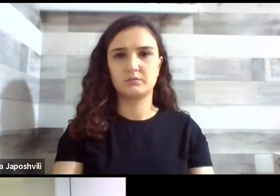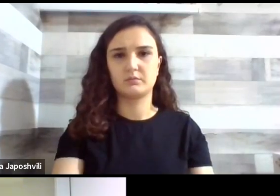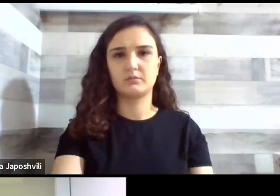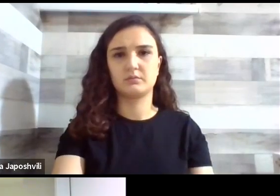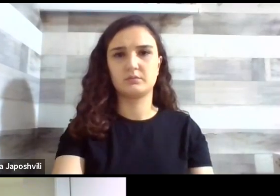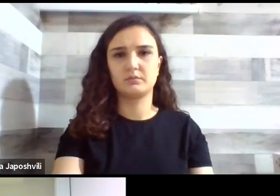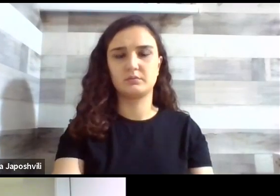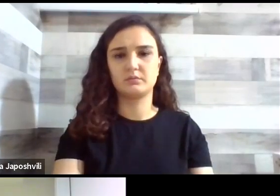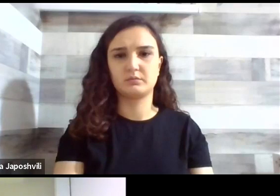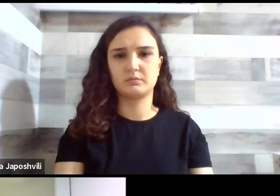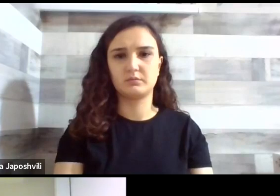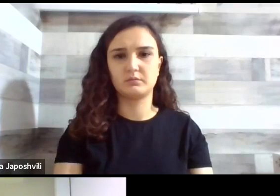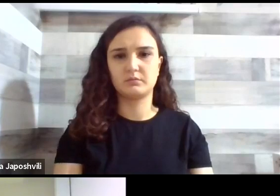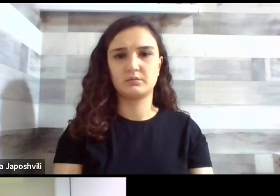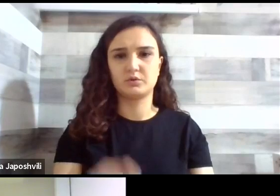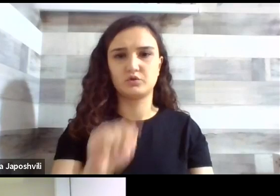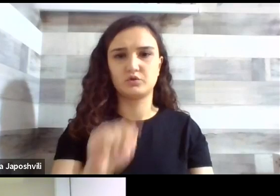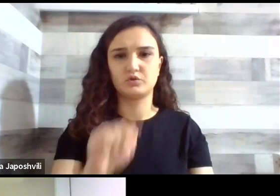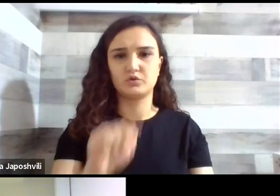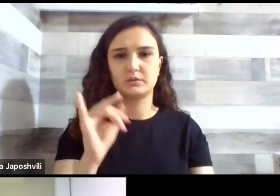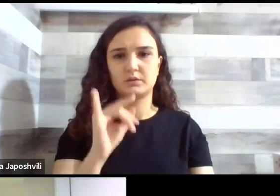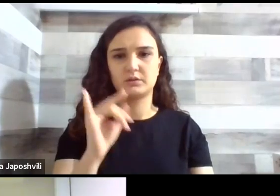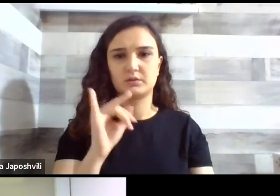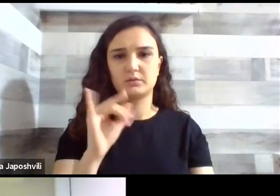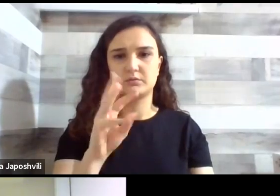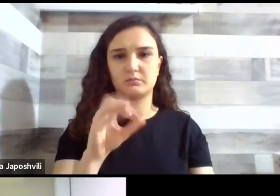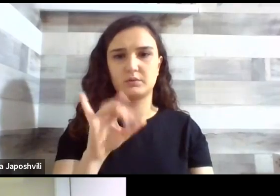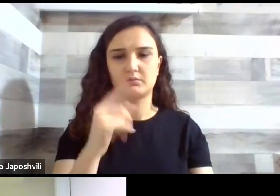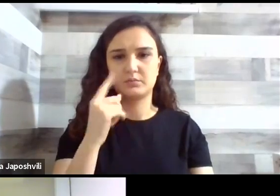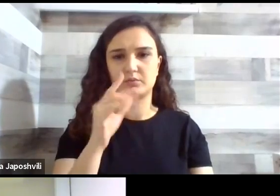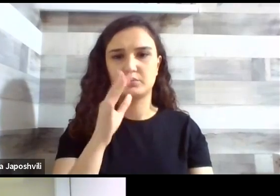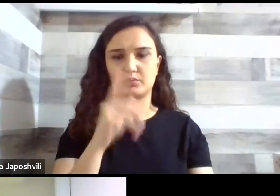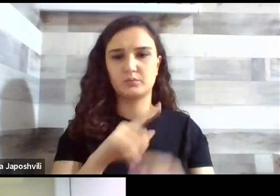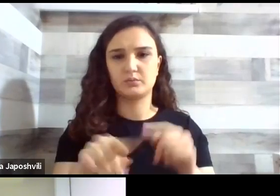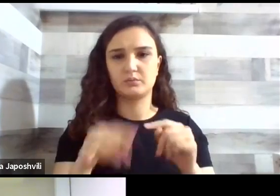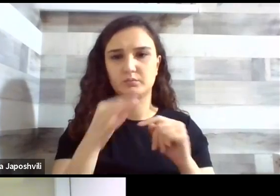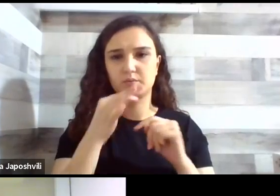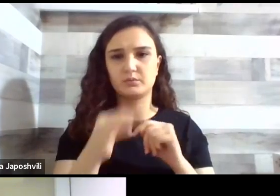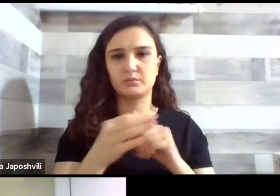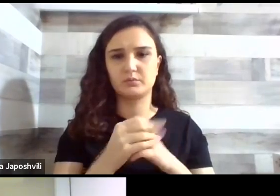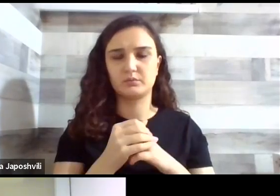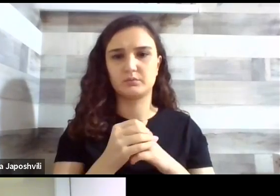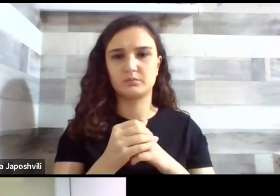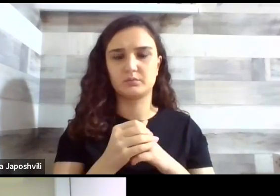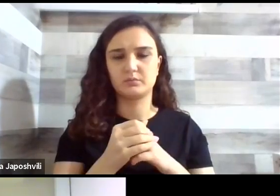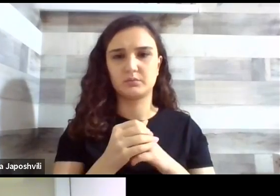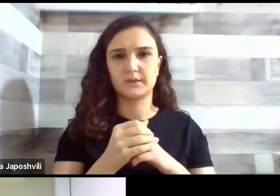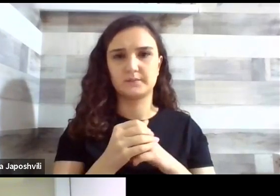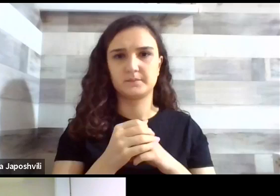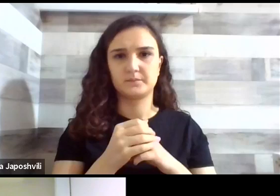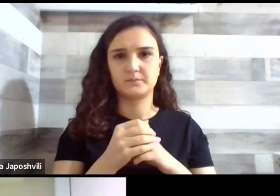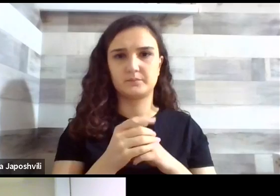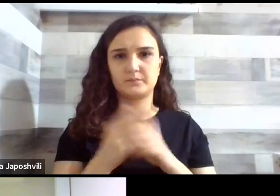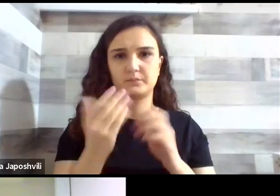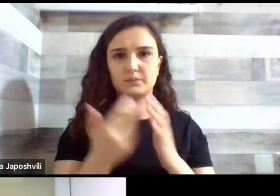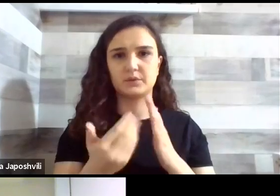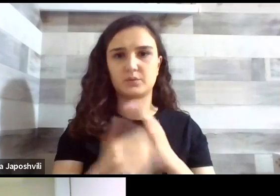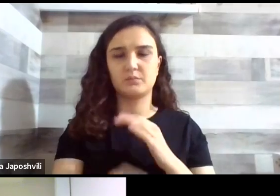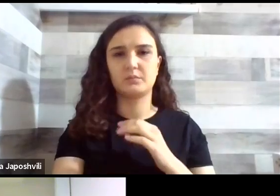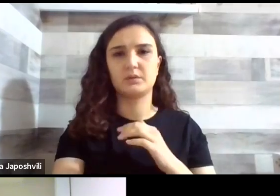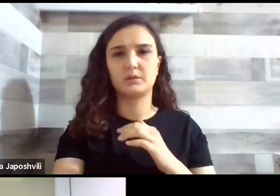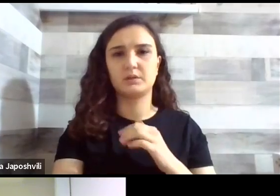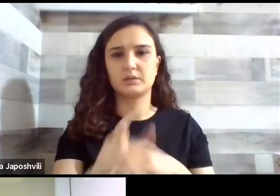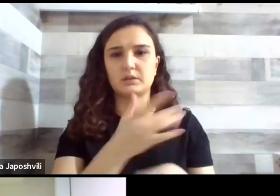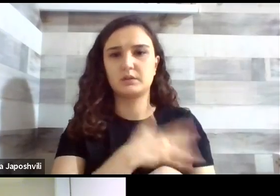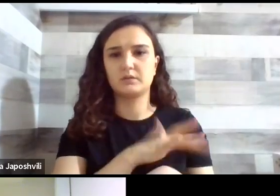ნახე, შემოგვივიდა შეკითხვა, საინტერესო, მაია, მე მგონი დროულია ვუპასუხოთ. გაუწევდით თუ არა რეკომენდაციას